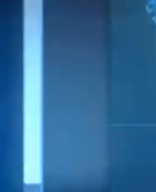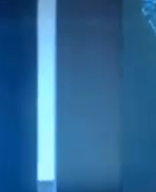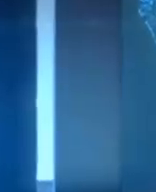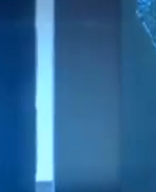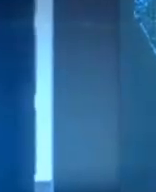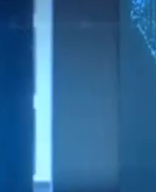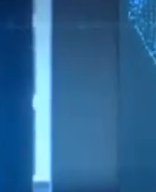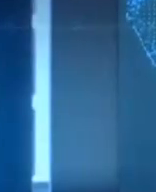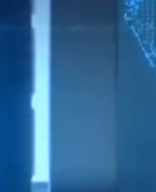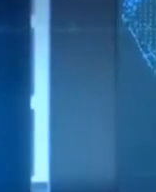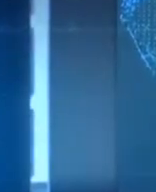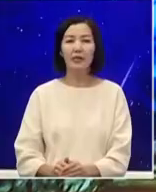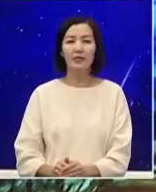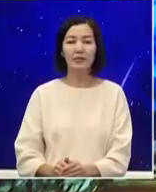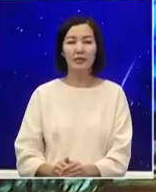Жетісу арнасы.